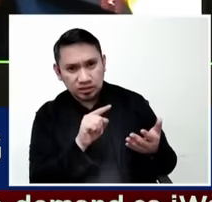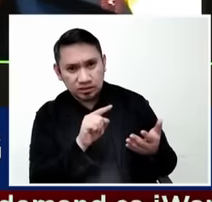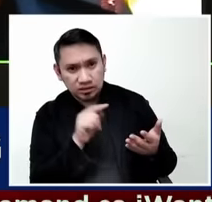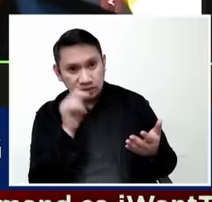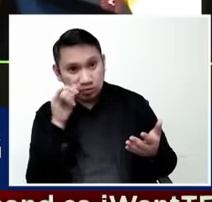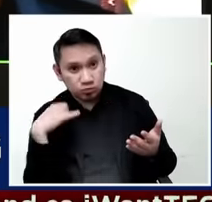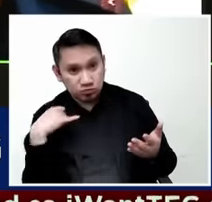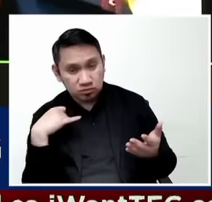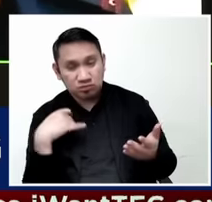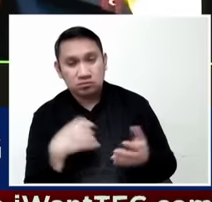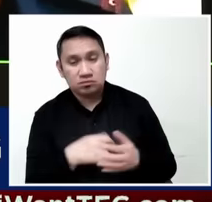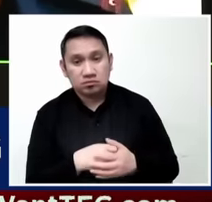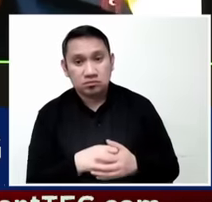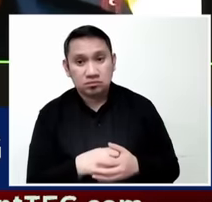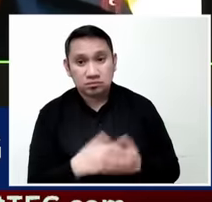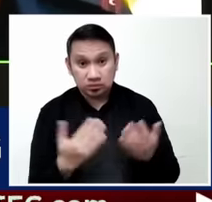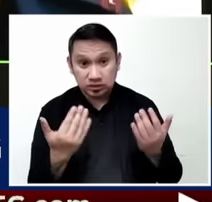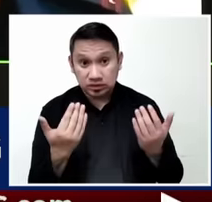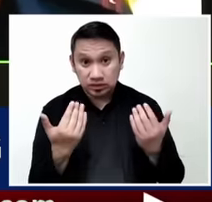apparently, yung mga